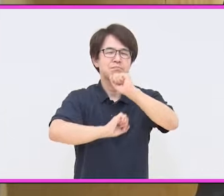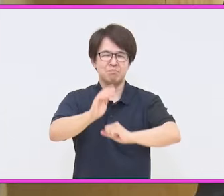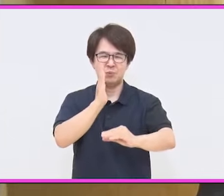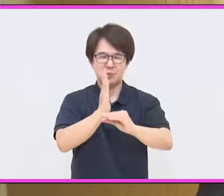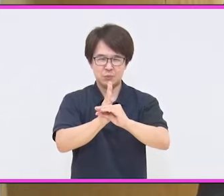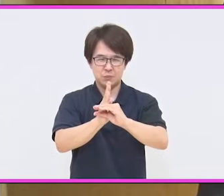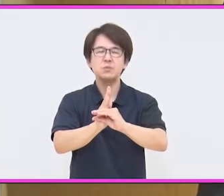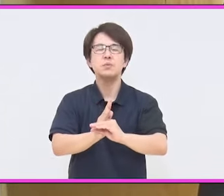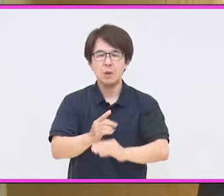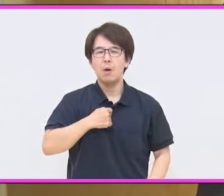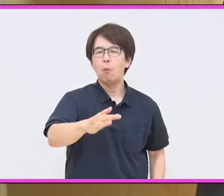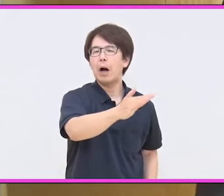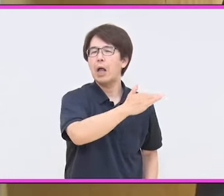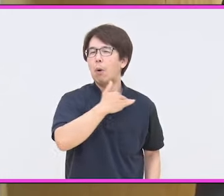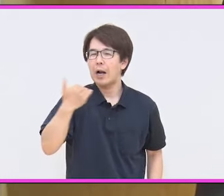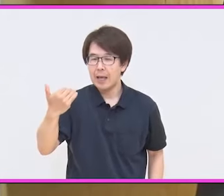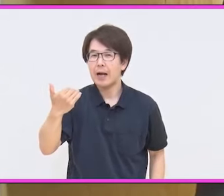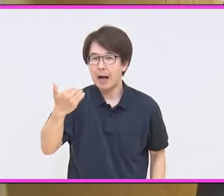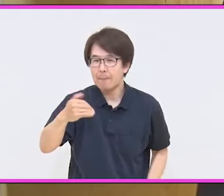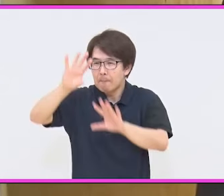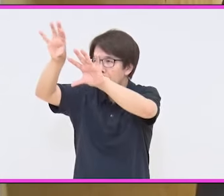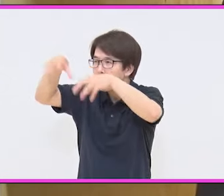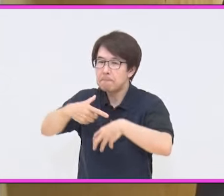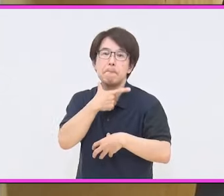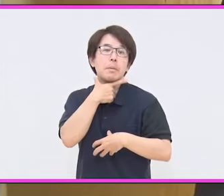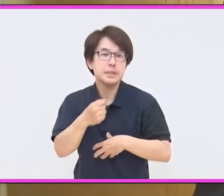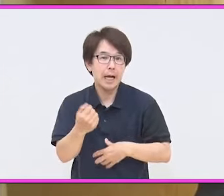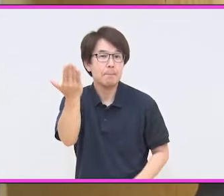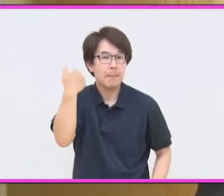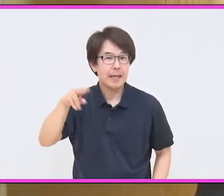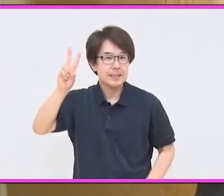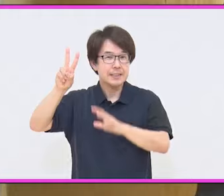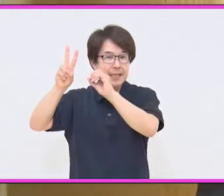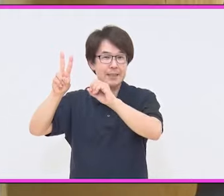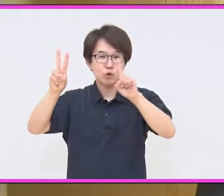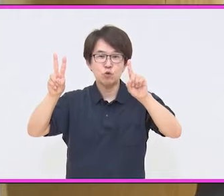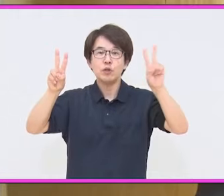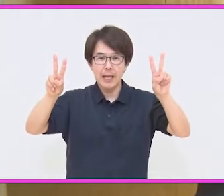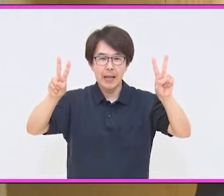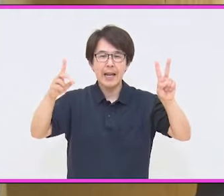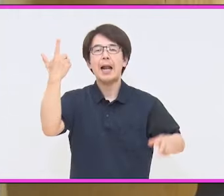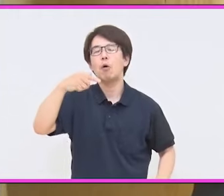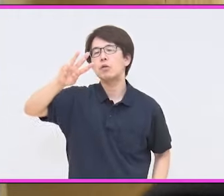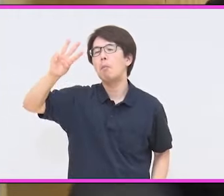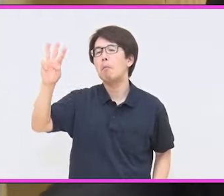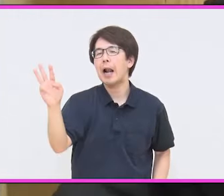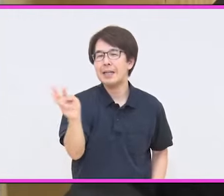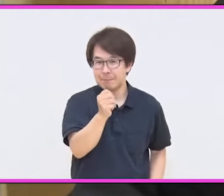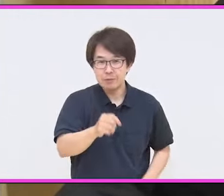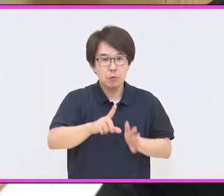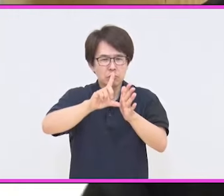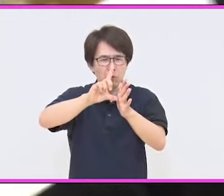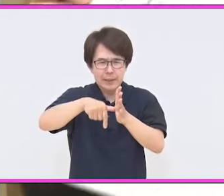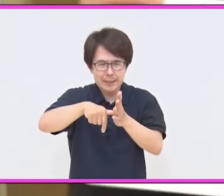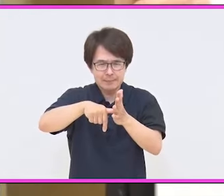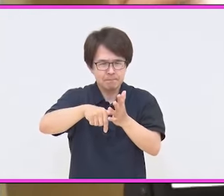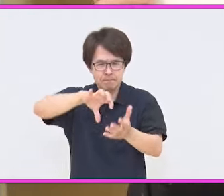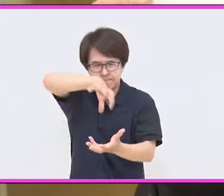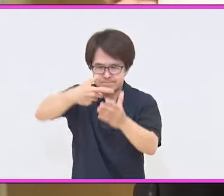がお手本にしている2012年ロンドンパラリンピックで何が起きたのか、